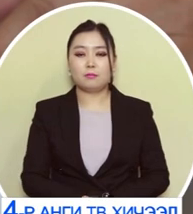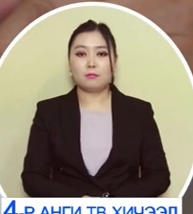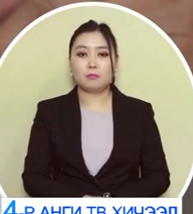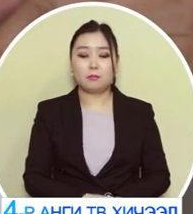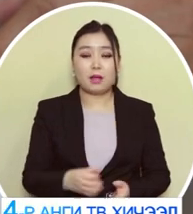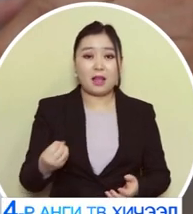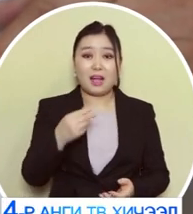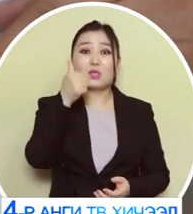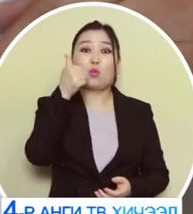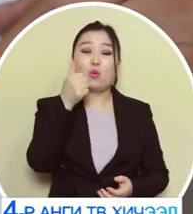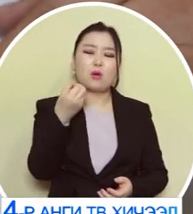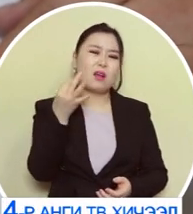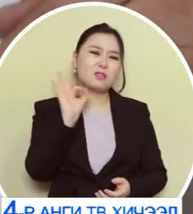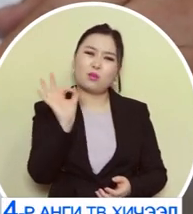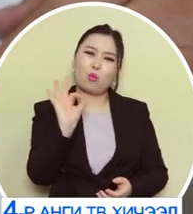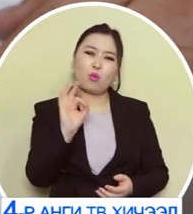сыр.